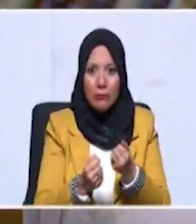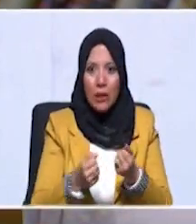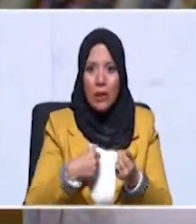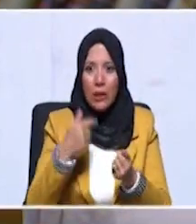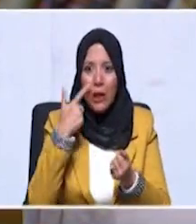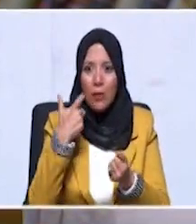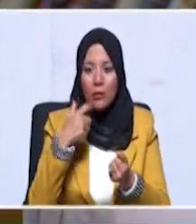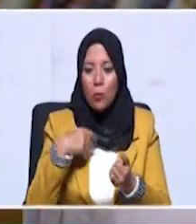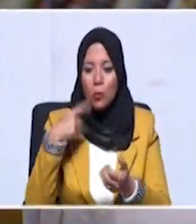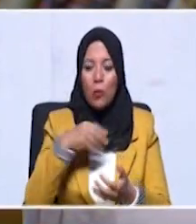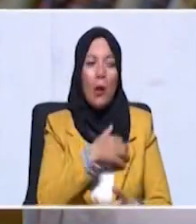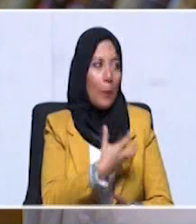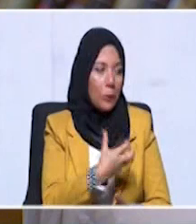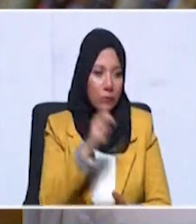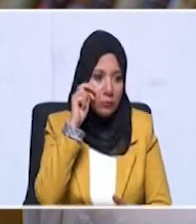شحناء